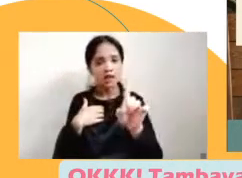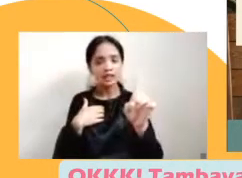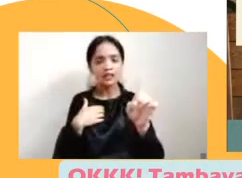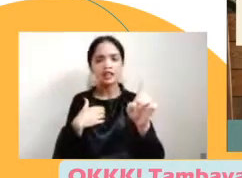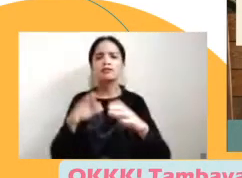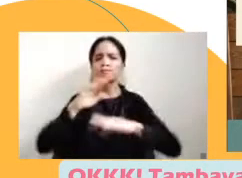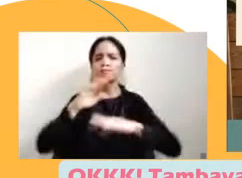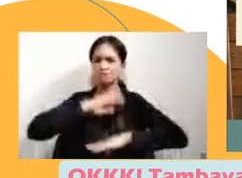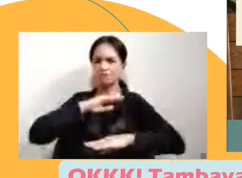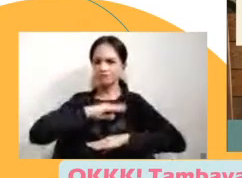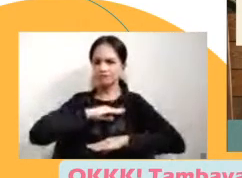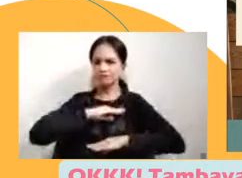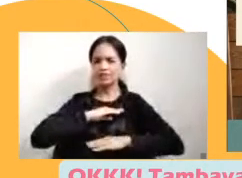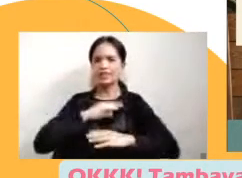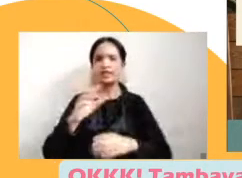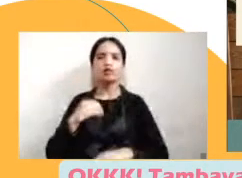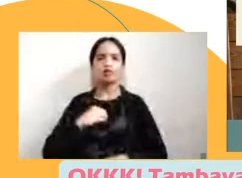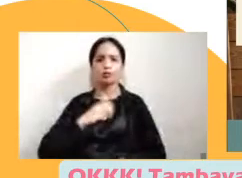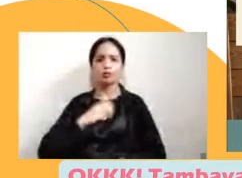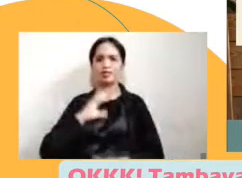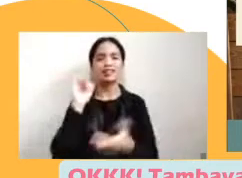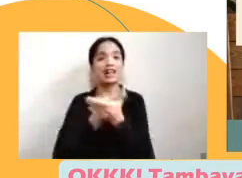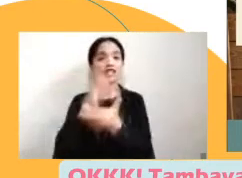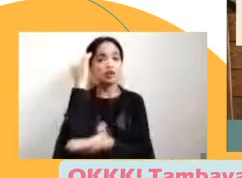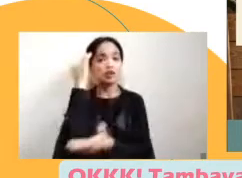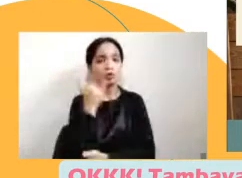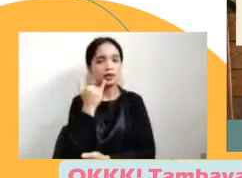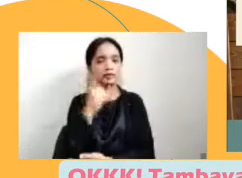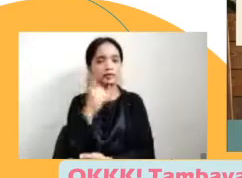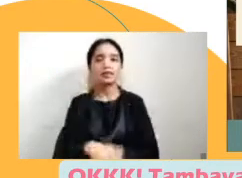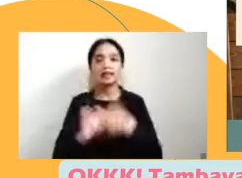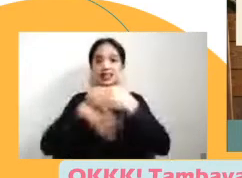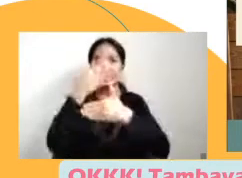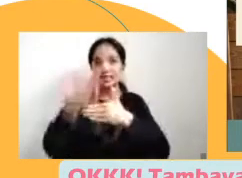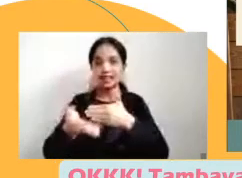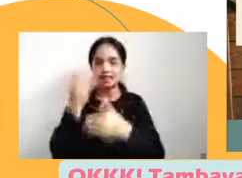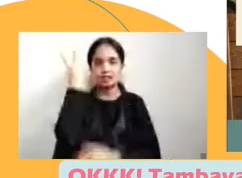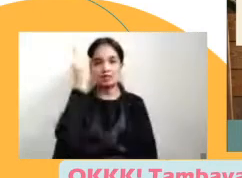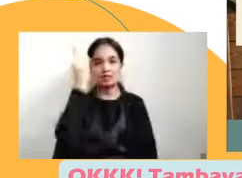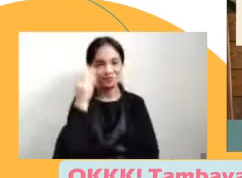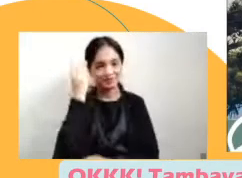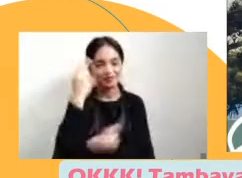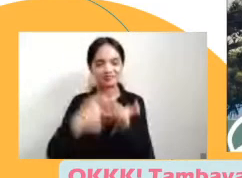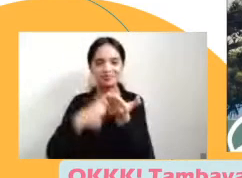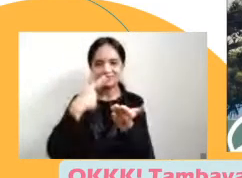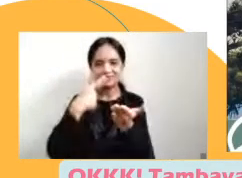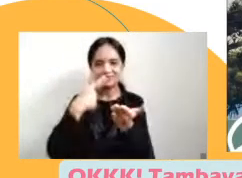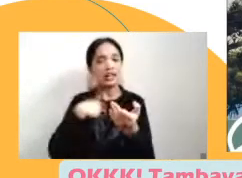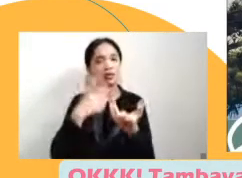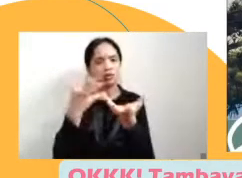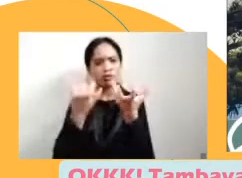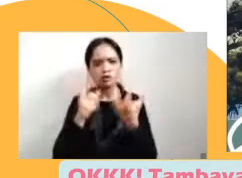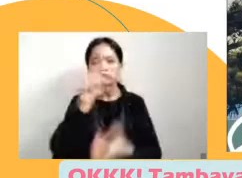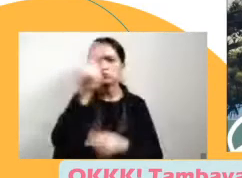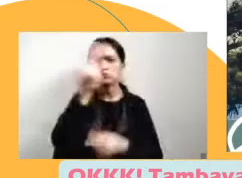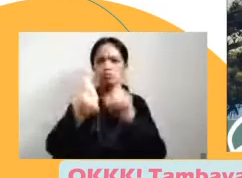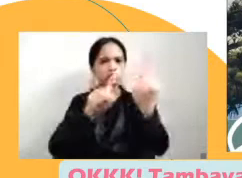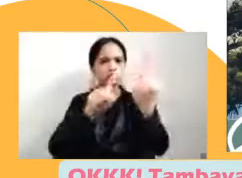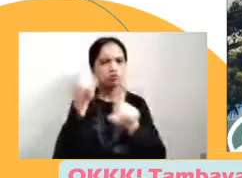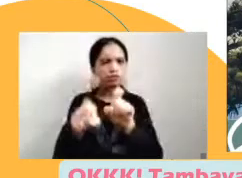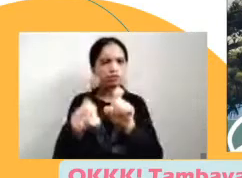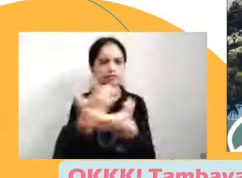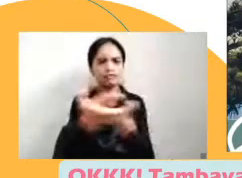no, ng confidence. Kaya naman, para sa next nating pagninilay-nilay, gusto kong itanong sa inyo, mga